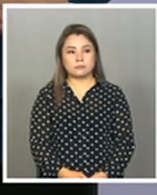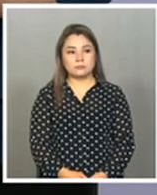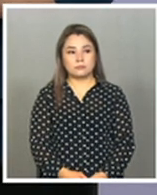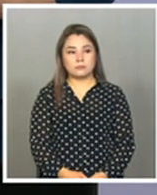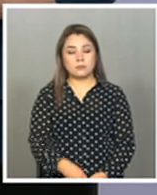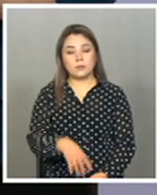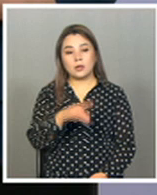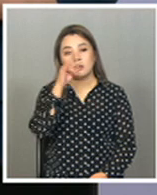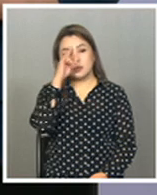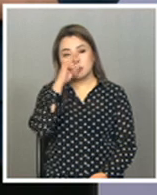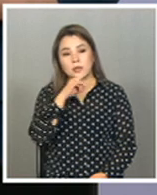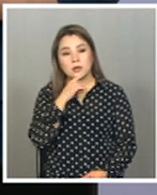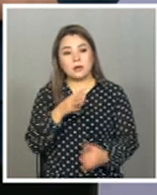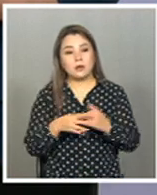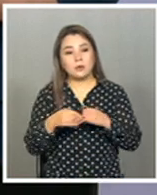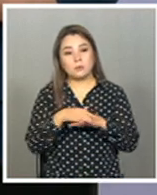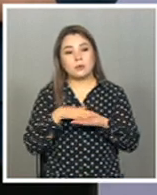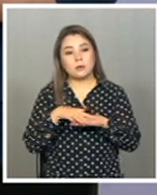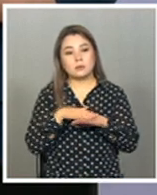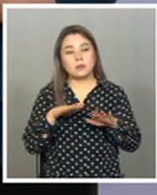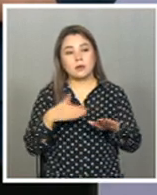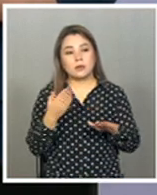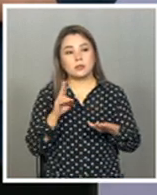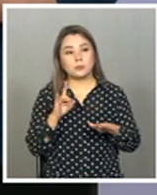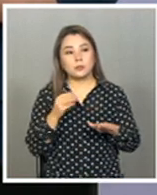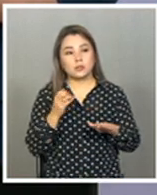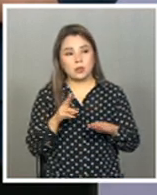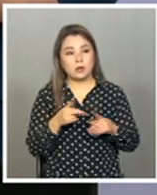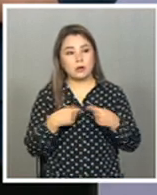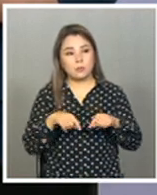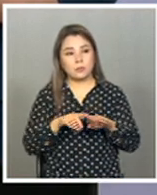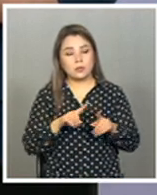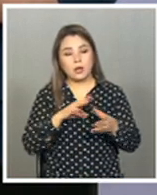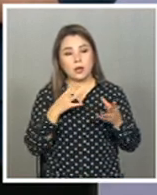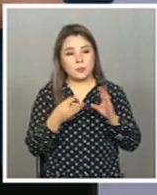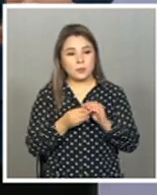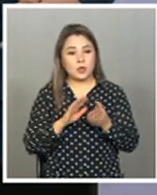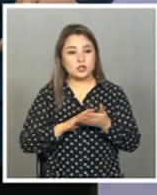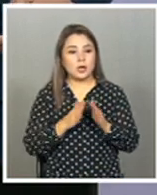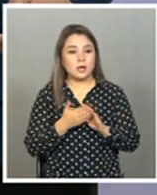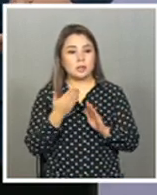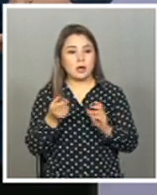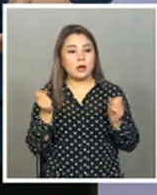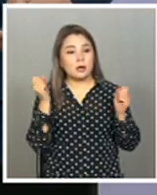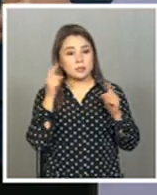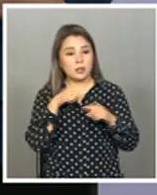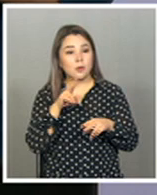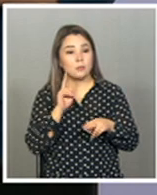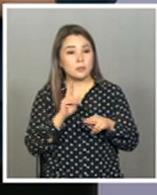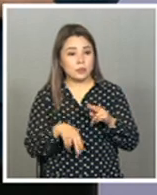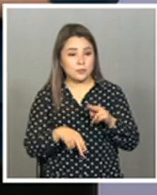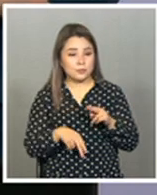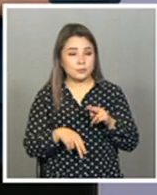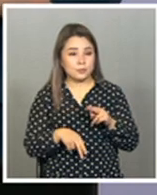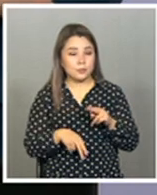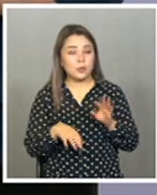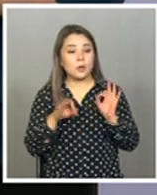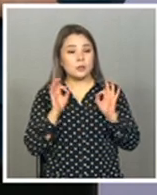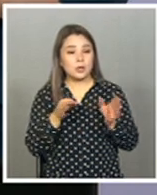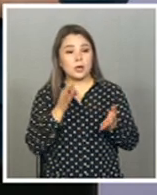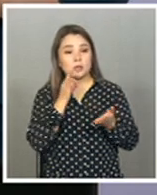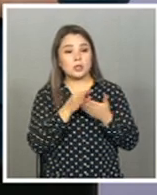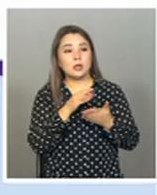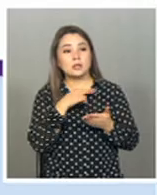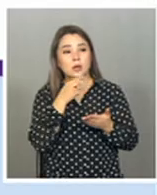Қазақстан аумағындағы қыпшақ тайпаларының қалыптасуына ықпал еткен жағдайларды анықтап болсақ, дұрыс жауапқа